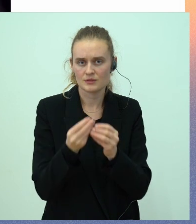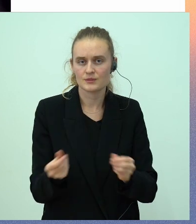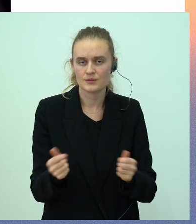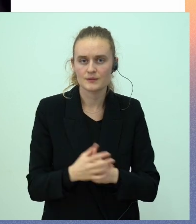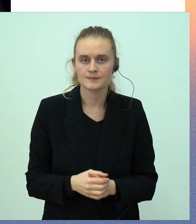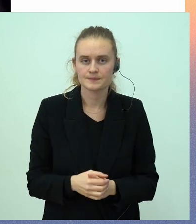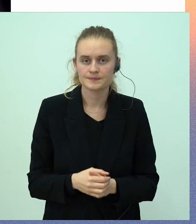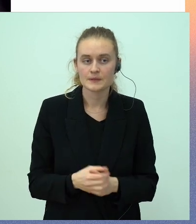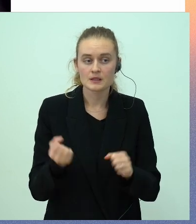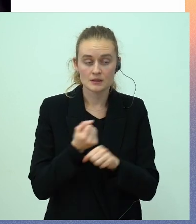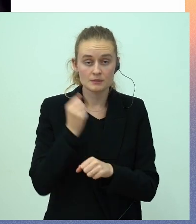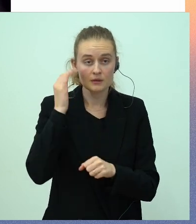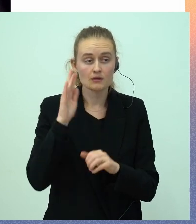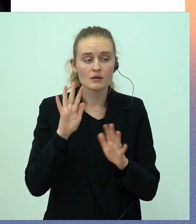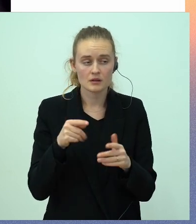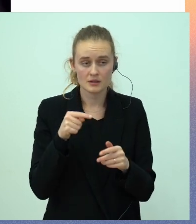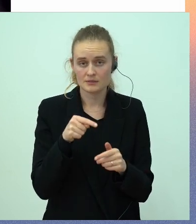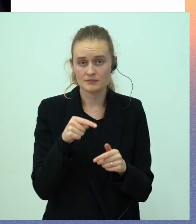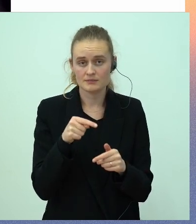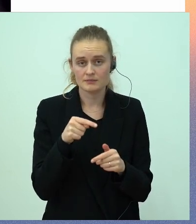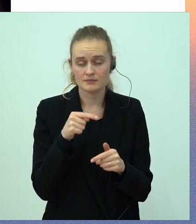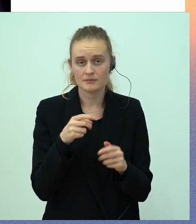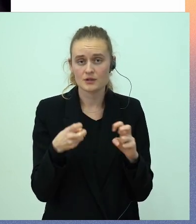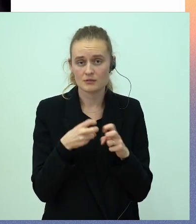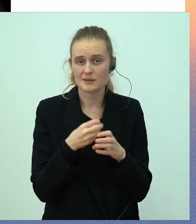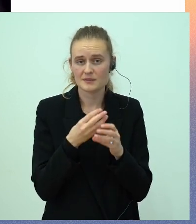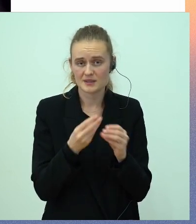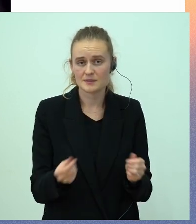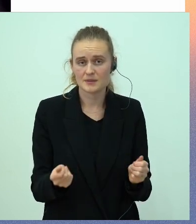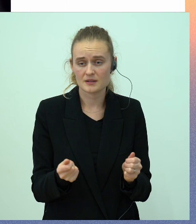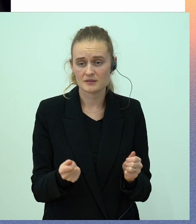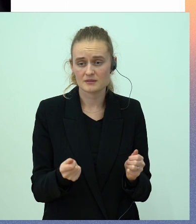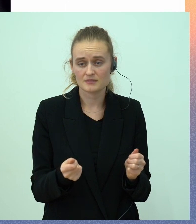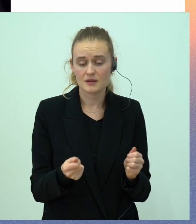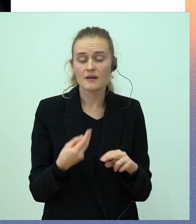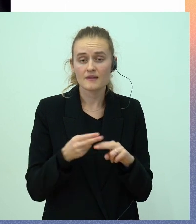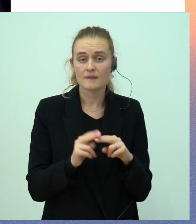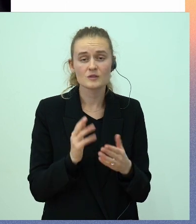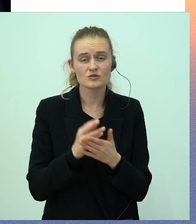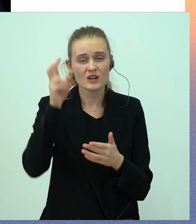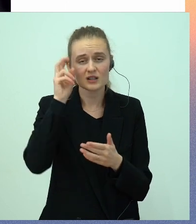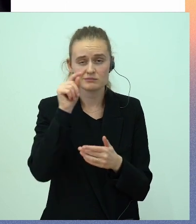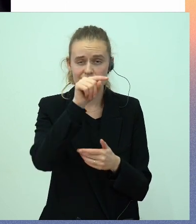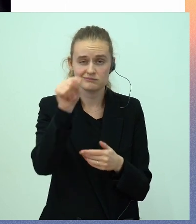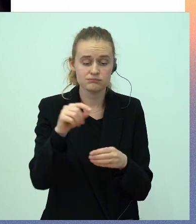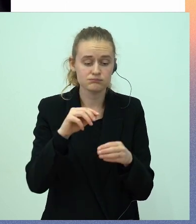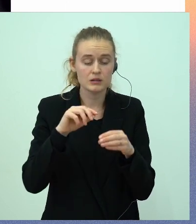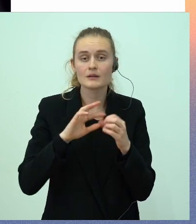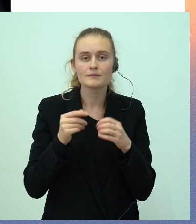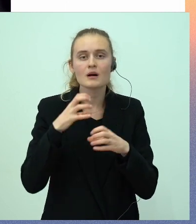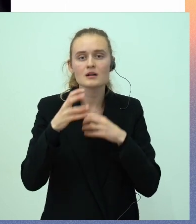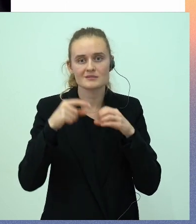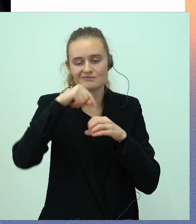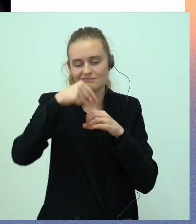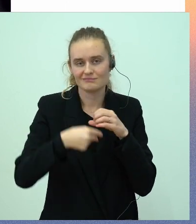Turime galvoti, kaip reikėtų kovoti su ta antisemitizmo mašina veikiančia visame pasaulyje. Ir to